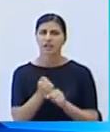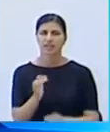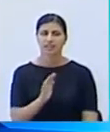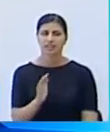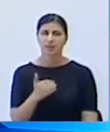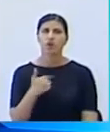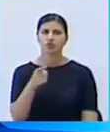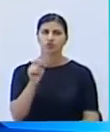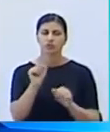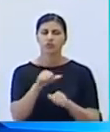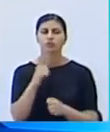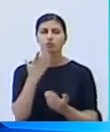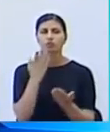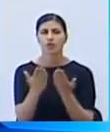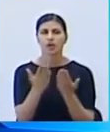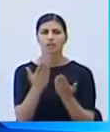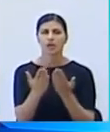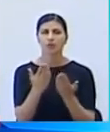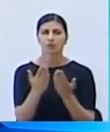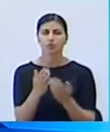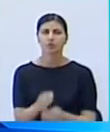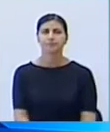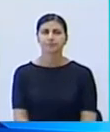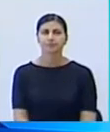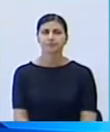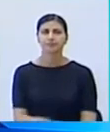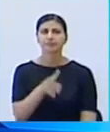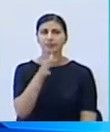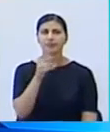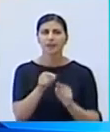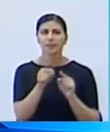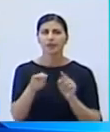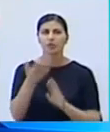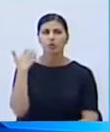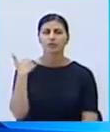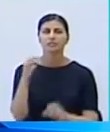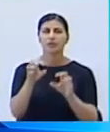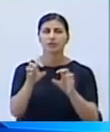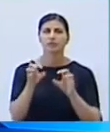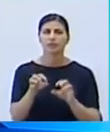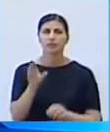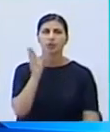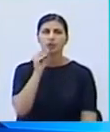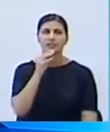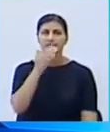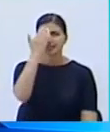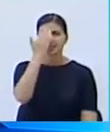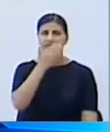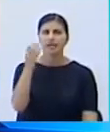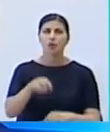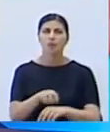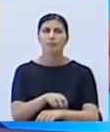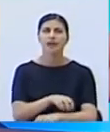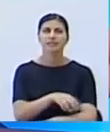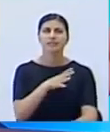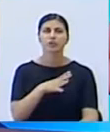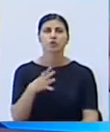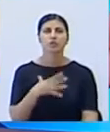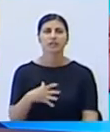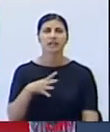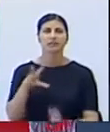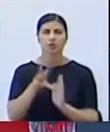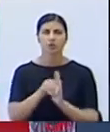შეგიძლია შეადაროთ მაყურებლებს მიმართავთ ის პერიოდი, როდესაც და ის კანონმდებლობა, როდესაც სახალხო პარტია იყო წარმოდგენილი საქართველოს